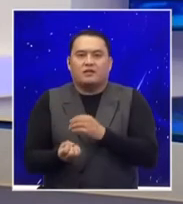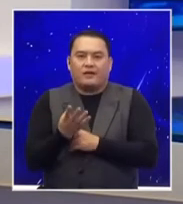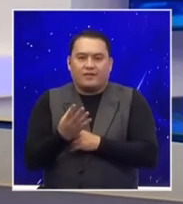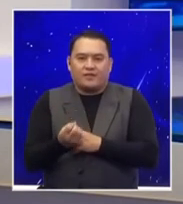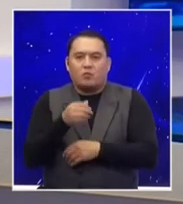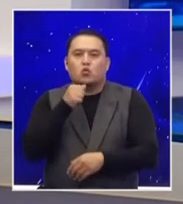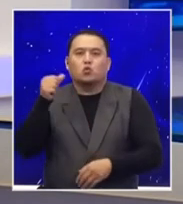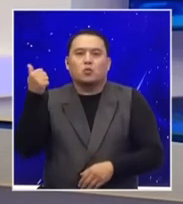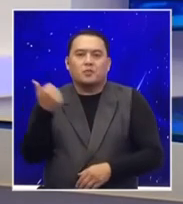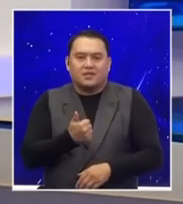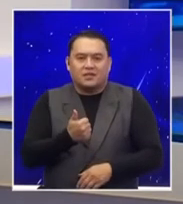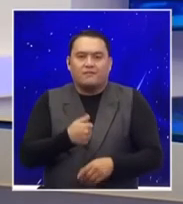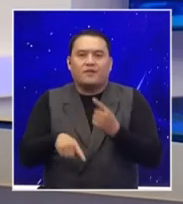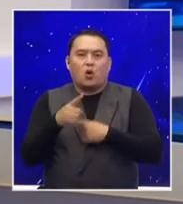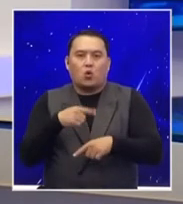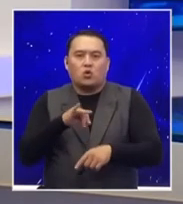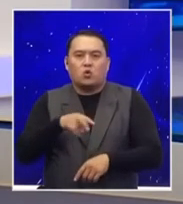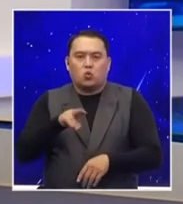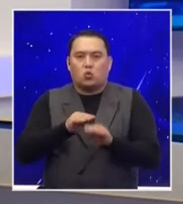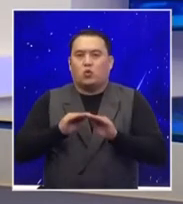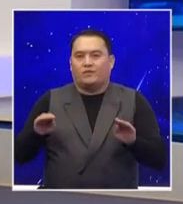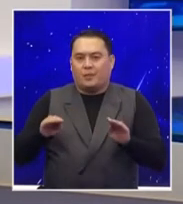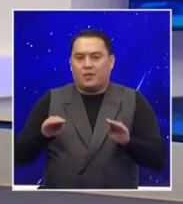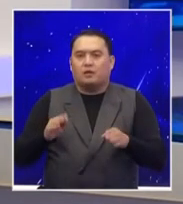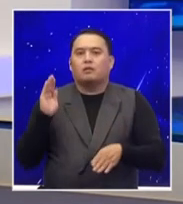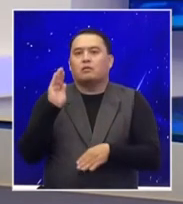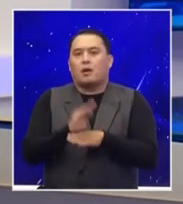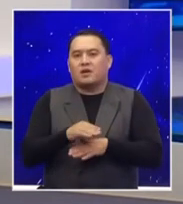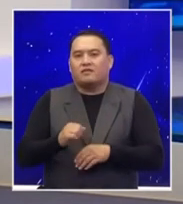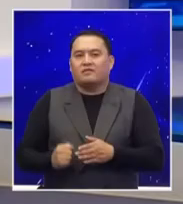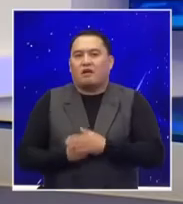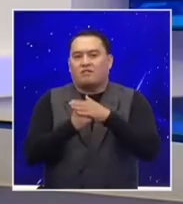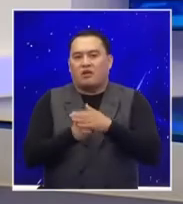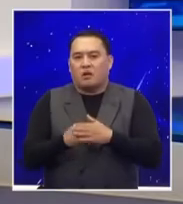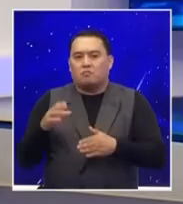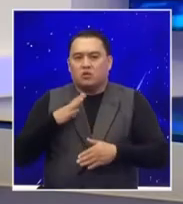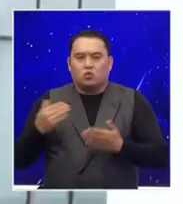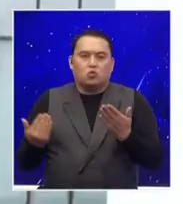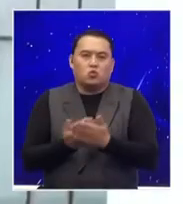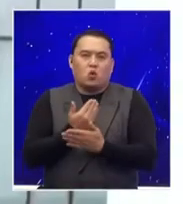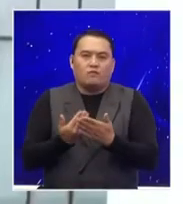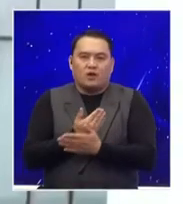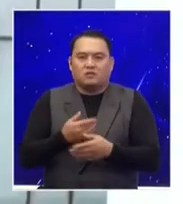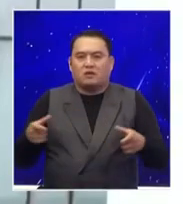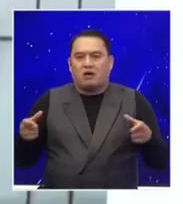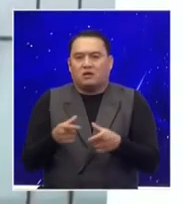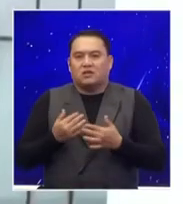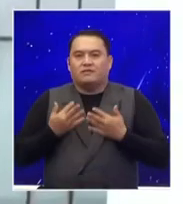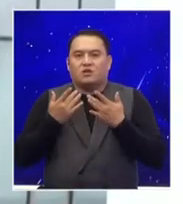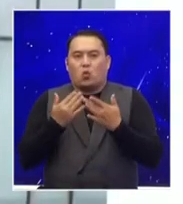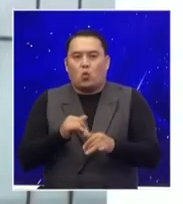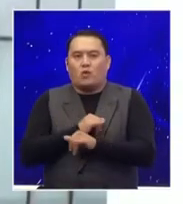в прошлом месяце, вернувшись к июньскому уровню. Дополнительное давление на них оказали новости об ограничении спроса